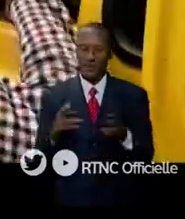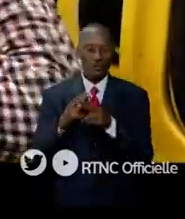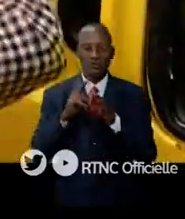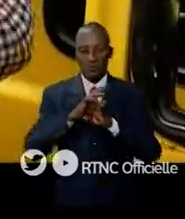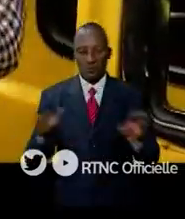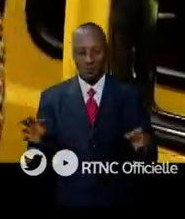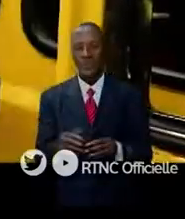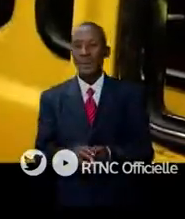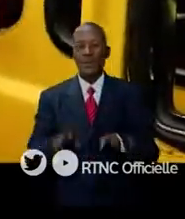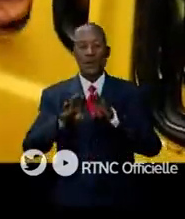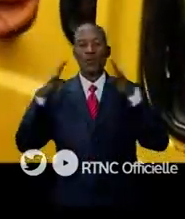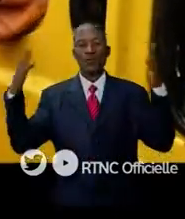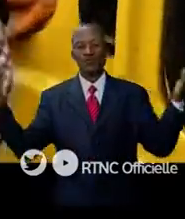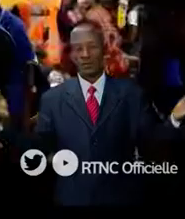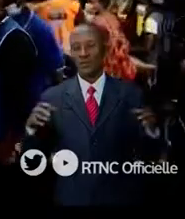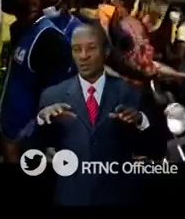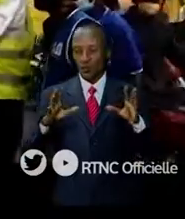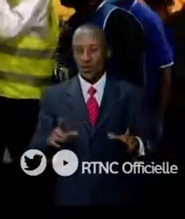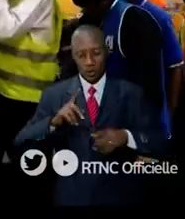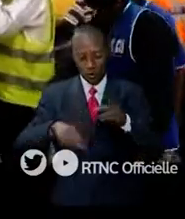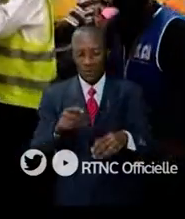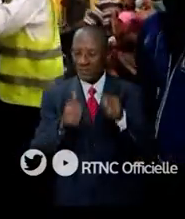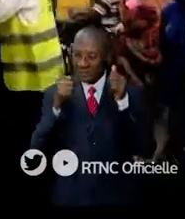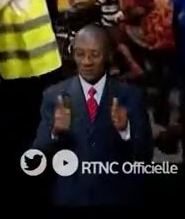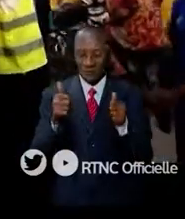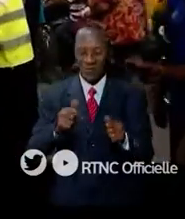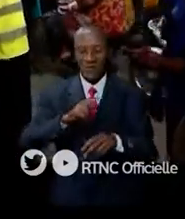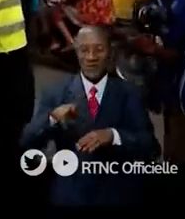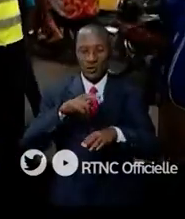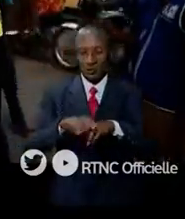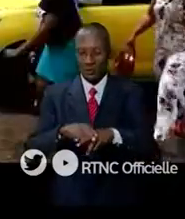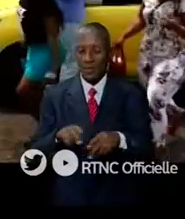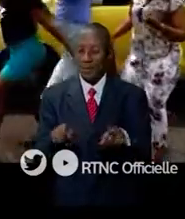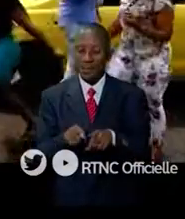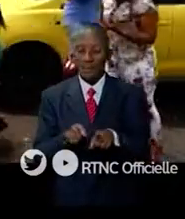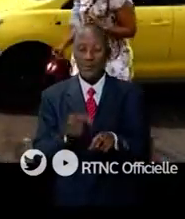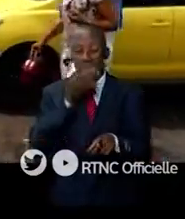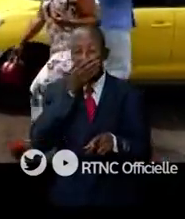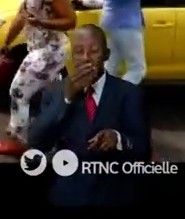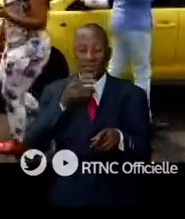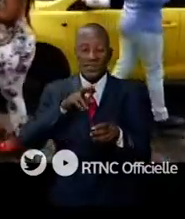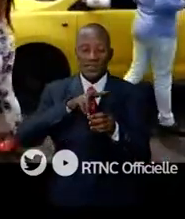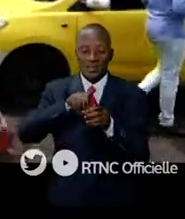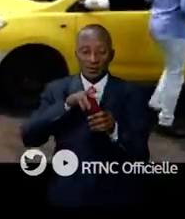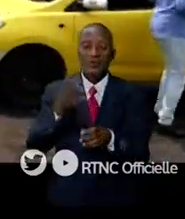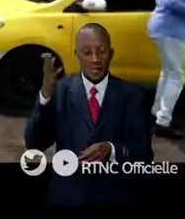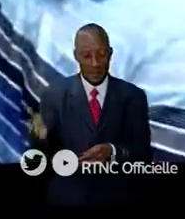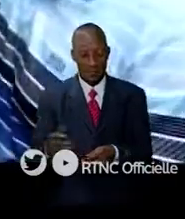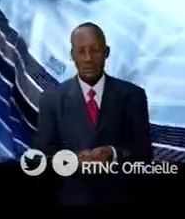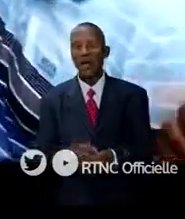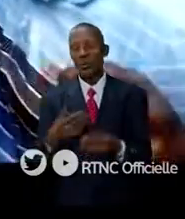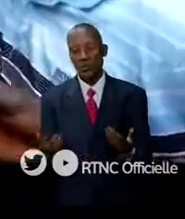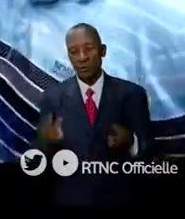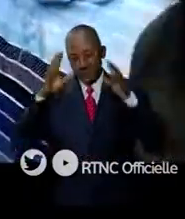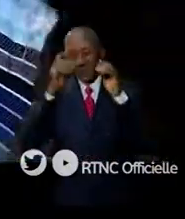permis aux Congolais de retrouver une vie normale, malgré la présence du coronavirus. Une recommandation a été faite aux Congolais de ne